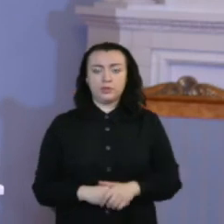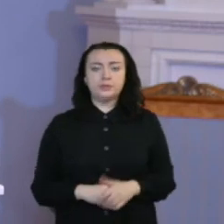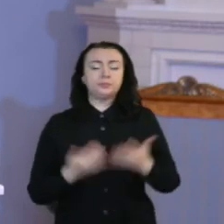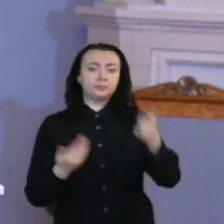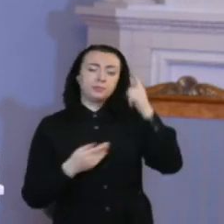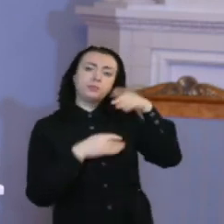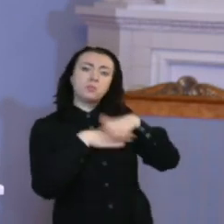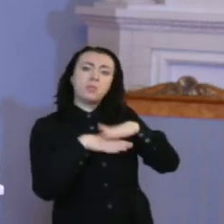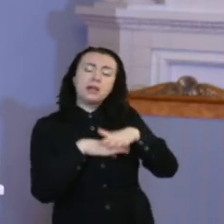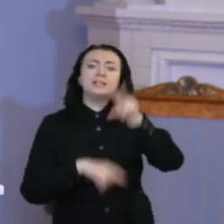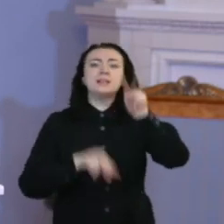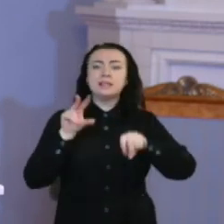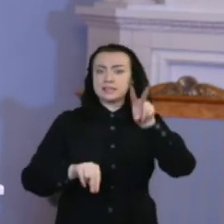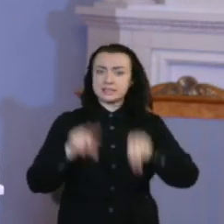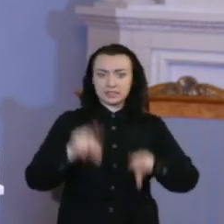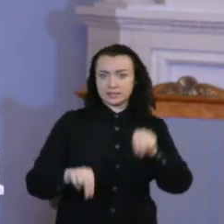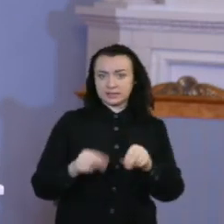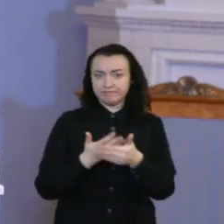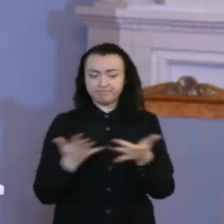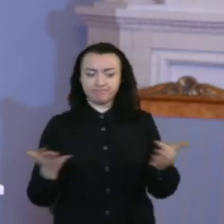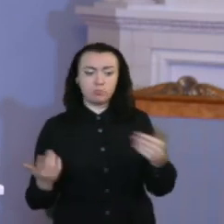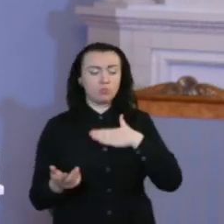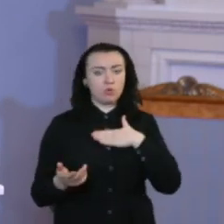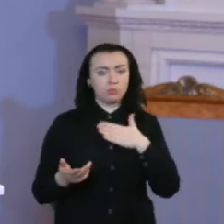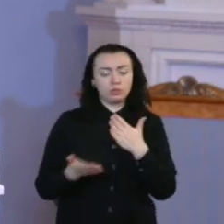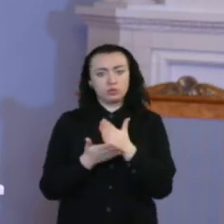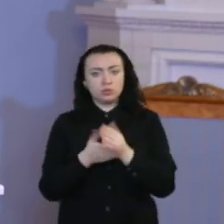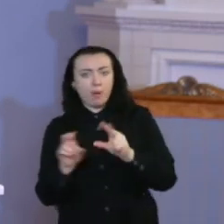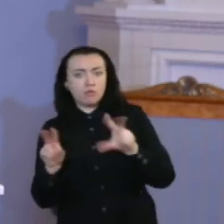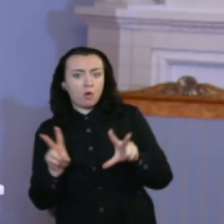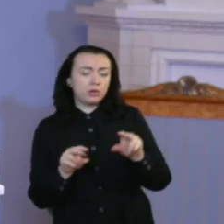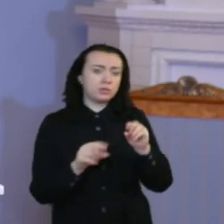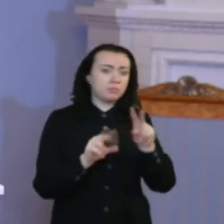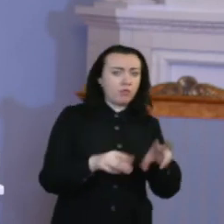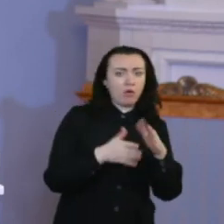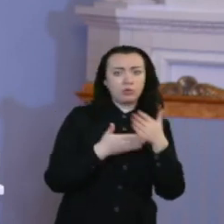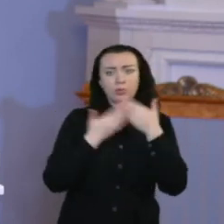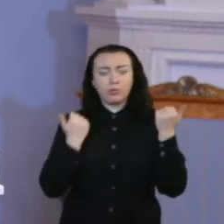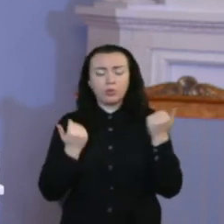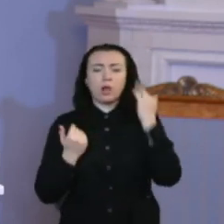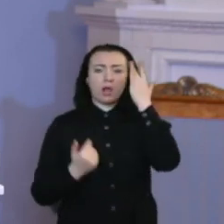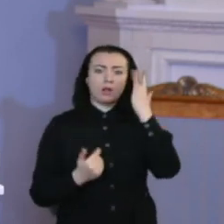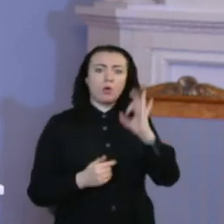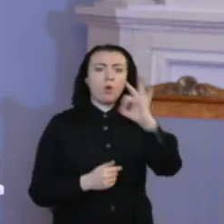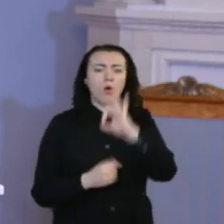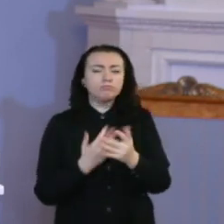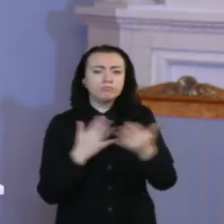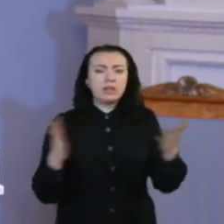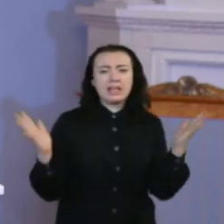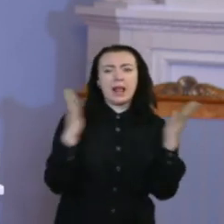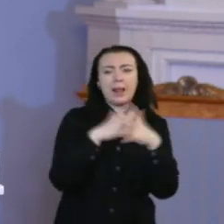Apmąstė rizikas, kurios kyla mums. Visų pirma, galvojant apie įvairius